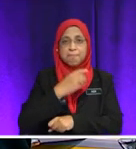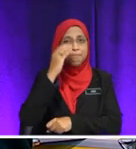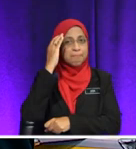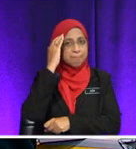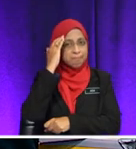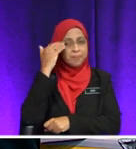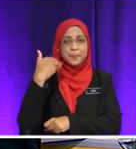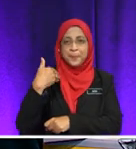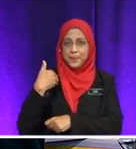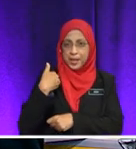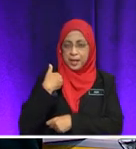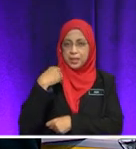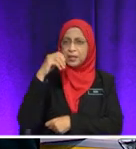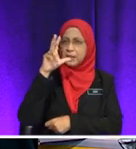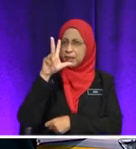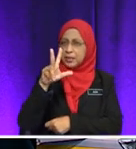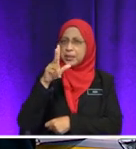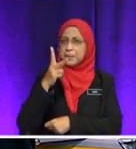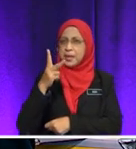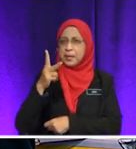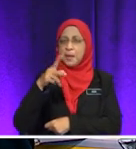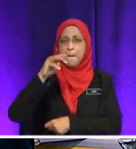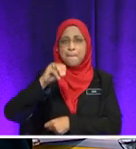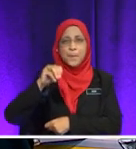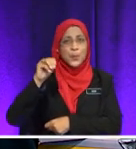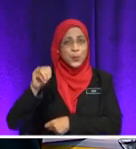ada tiga perkara yang perlu belajar